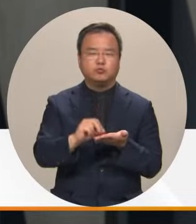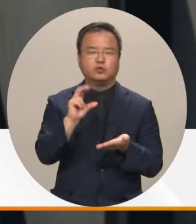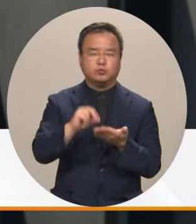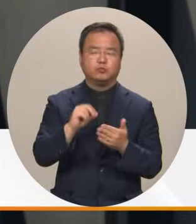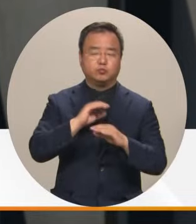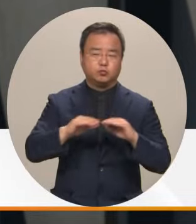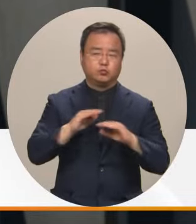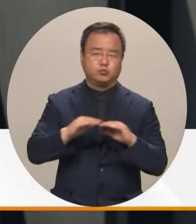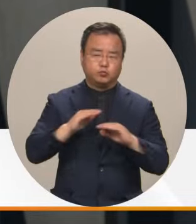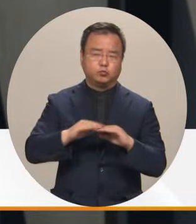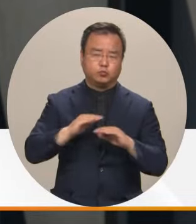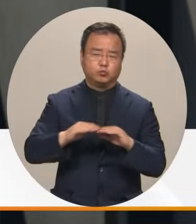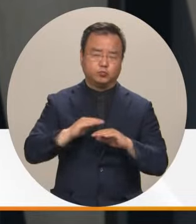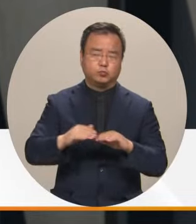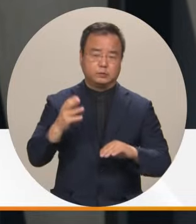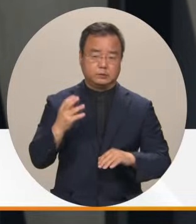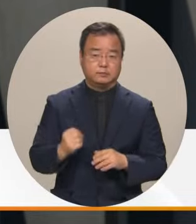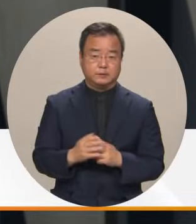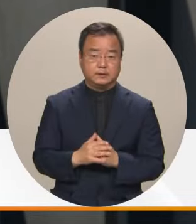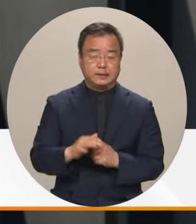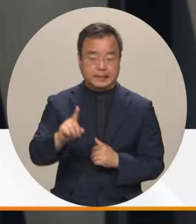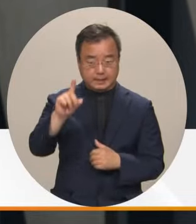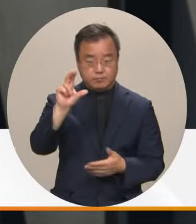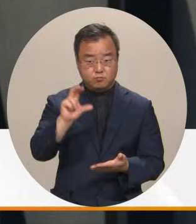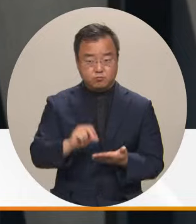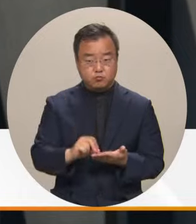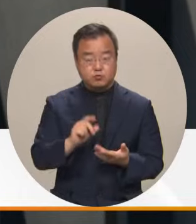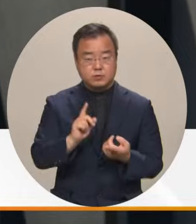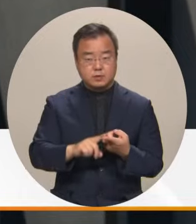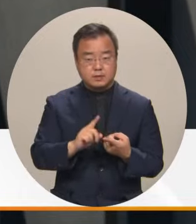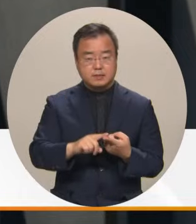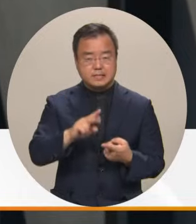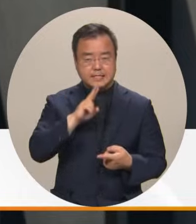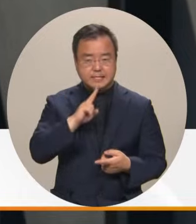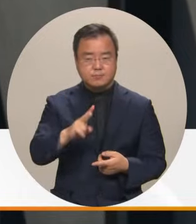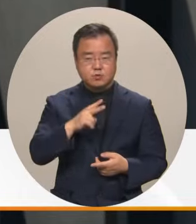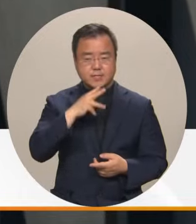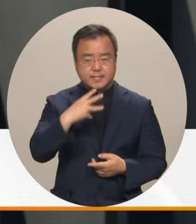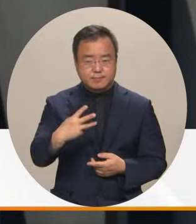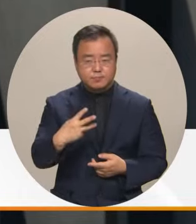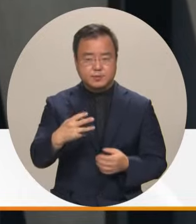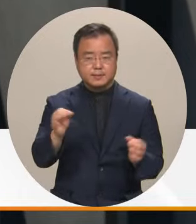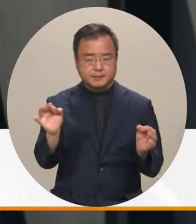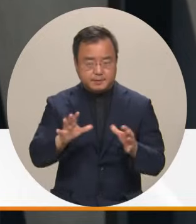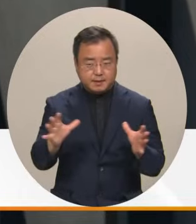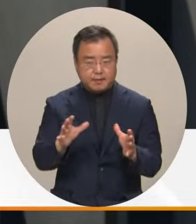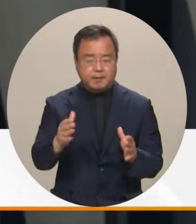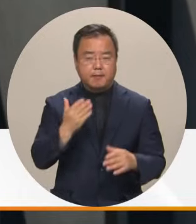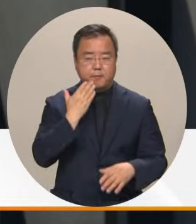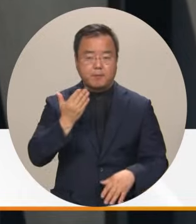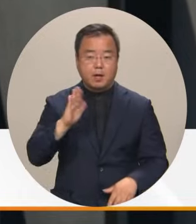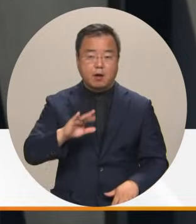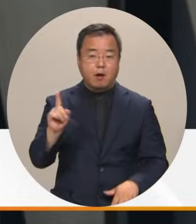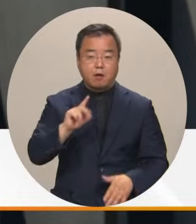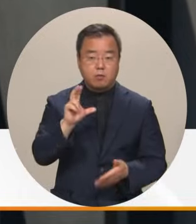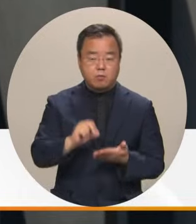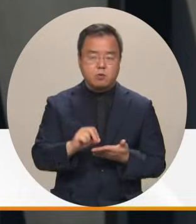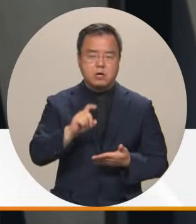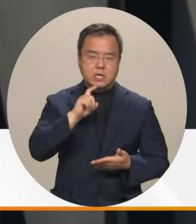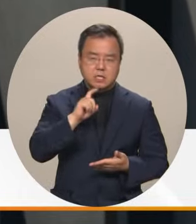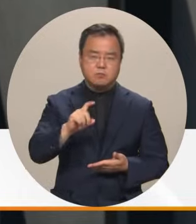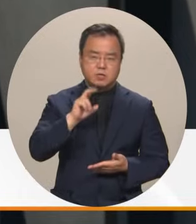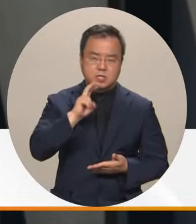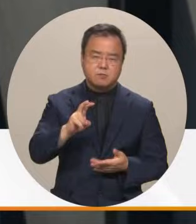경향을 많이 띠거 사실 한 문제에 뭐 우리가 뭐 2 3분만에 풀 수 있는 것도 있겠지만 때로는 10분 20분 걸리는